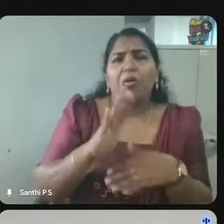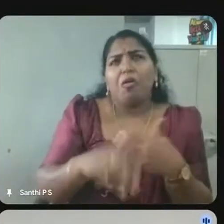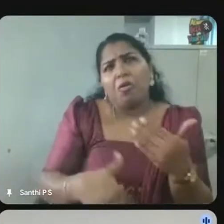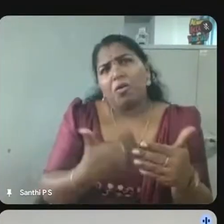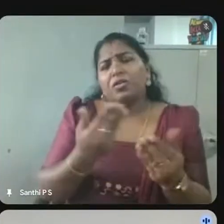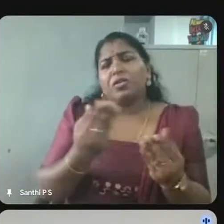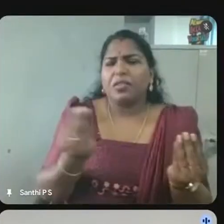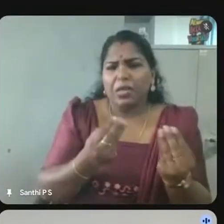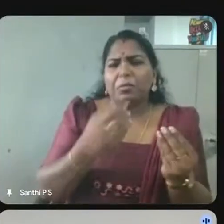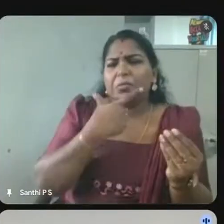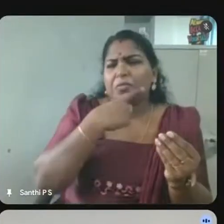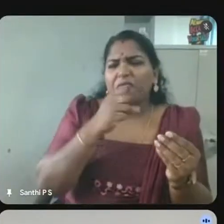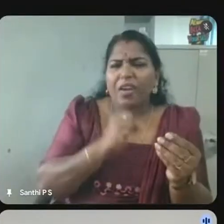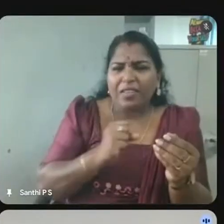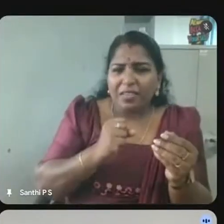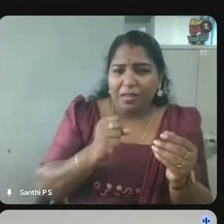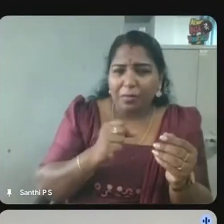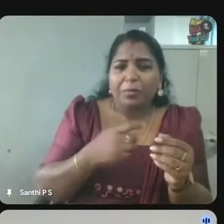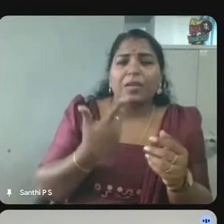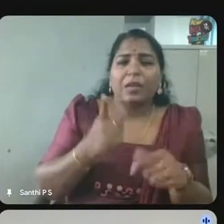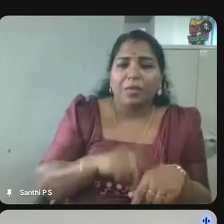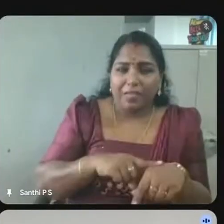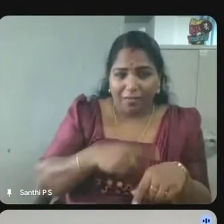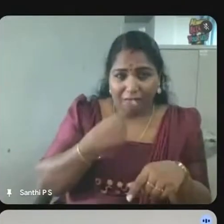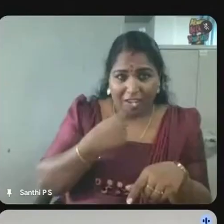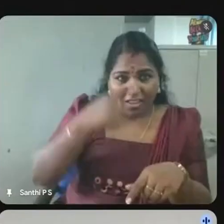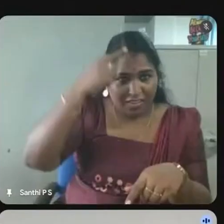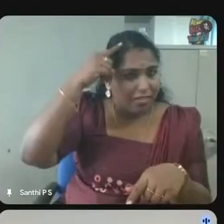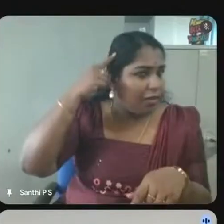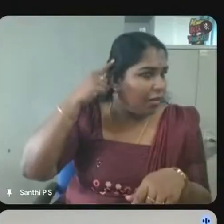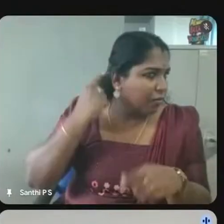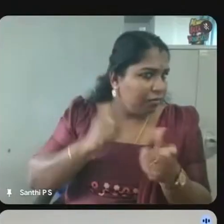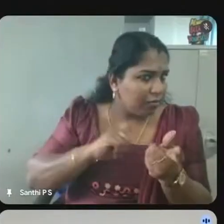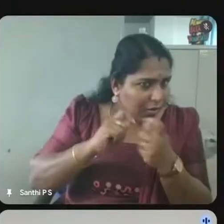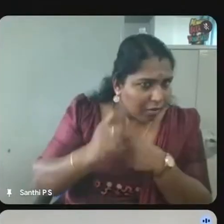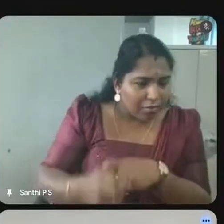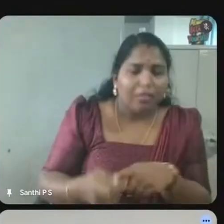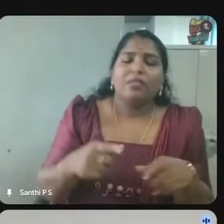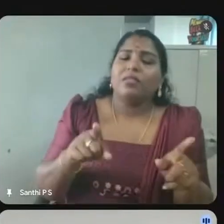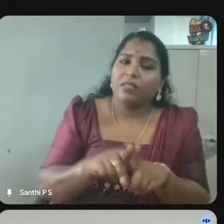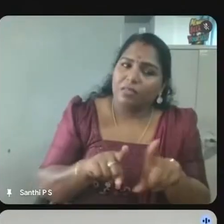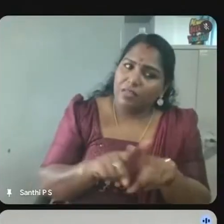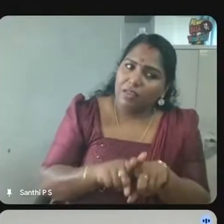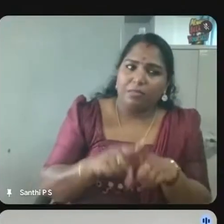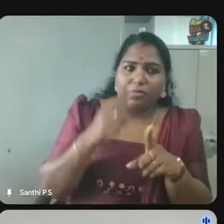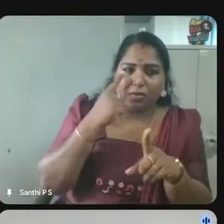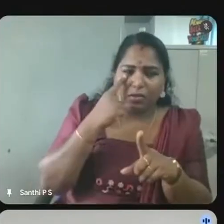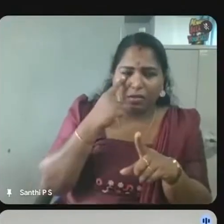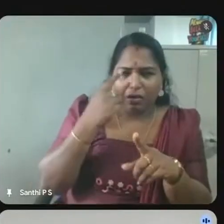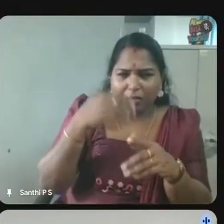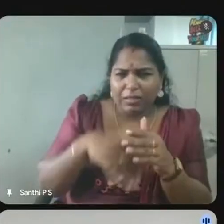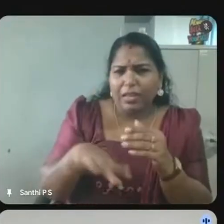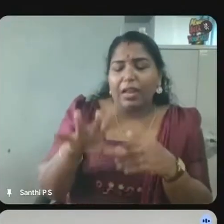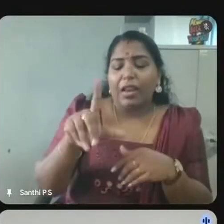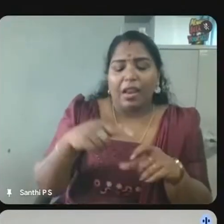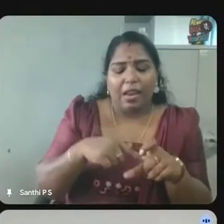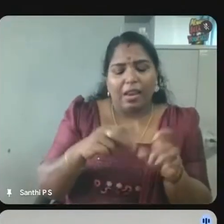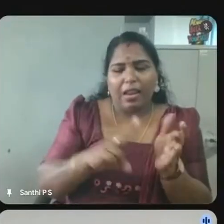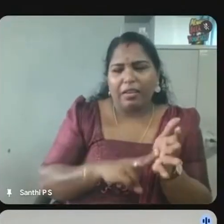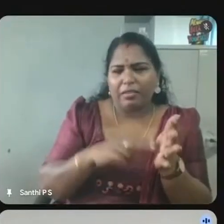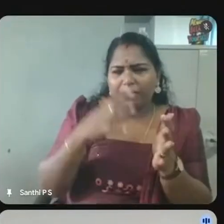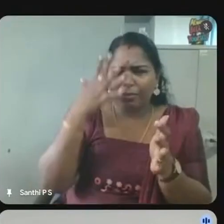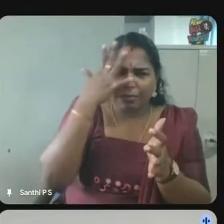പ്രായം കഴിയുമ്പോൾ നമ്മുടെ മുടി എങ്ങനെ നരയ്ക്കുന്നോ അതേപോലെ കണ്ണിനകത്തുള്ള ലെൻസിന്റെ കളർ മാറുന്നതിനെയാണ് നമ്മൾ കാറ്ററാക്ട് എന്ന് പറയുന്നത്. ഇതിന്റെ ഇനീഷ്യൽ സ്റ്റേജസിൽ